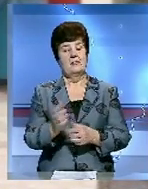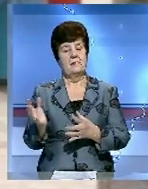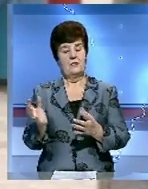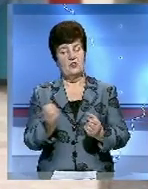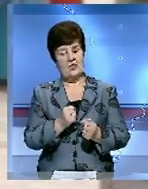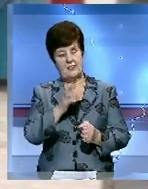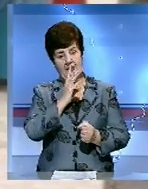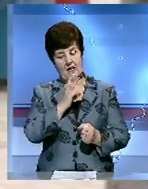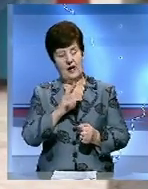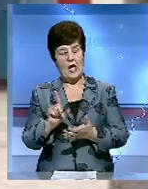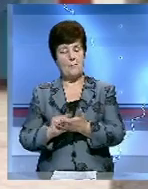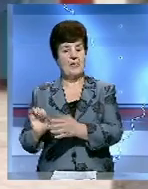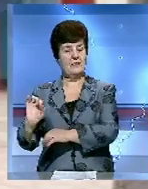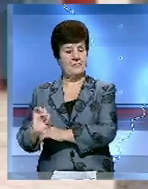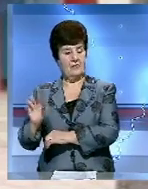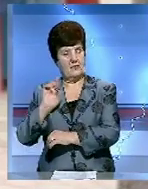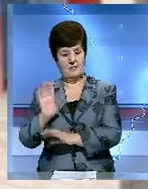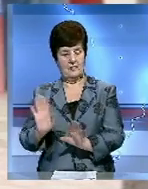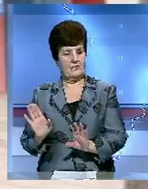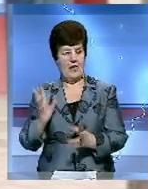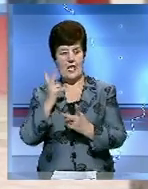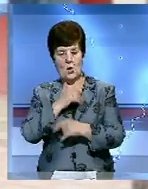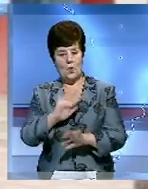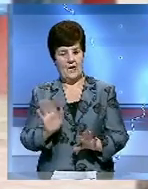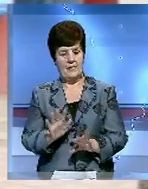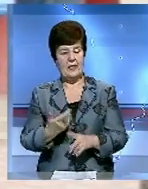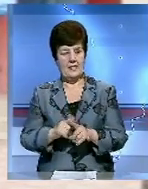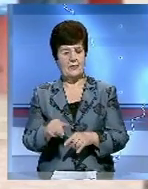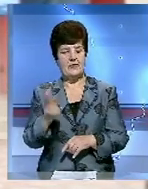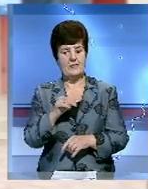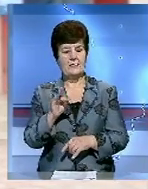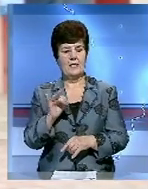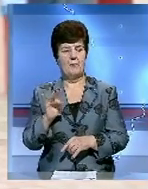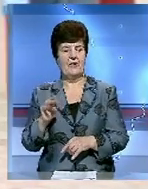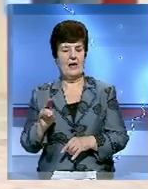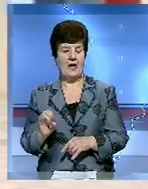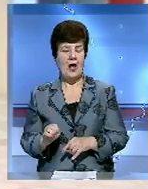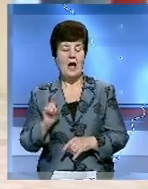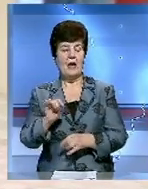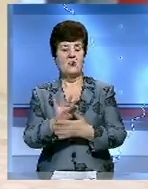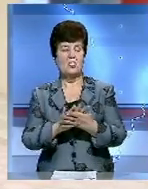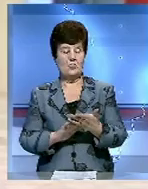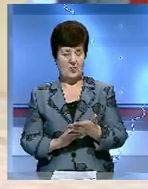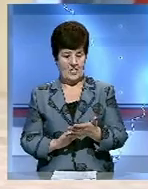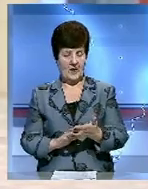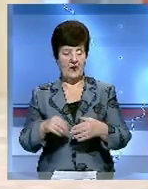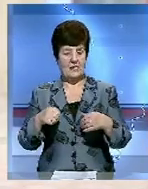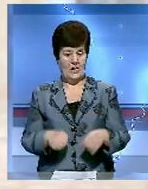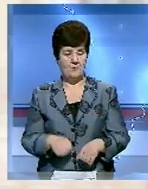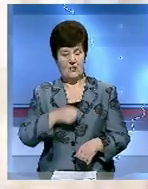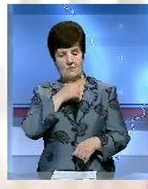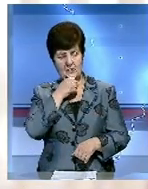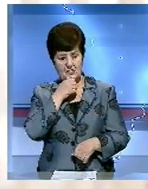iar pensia rămâne în stat, este incorrect. Este o discriminare a vârstnicilor. În genere, limitarea drepturilor vârstnicilor de a